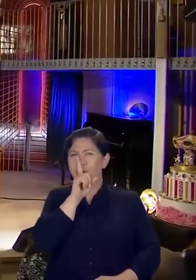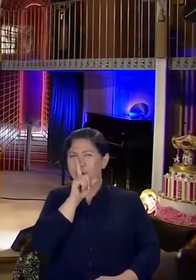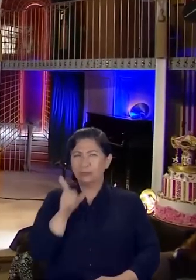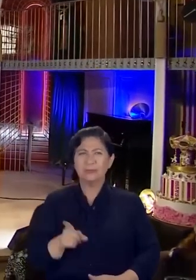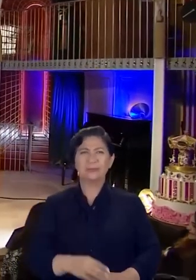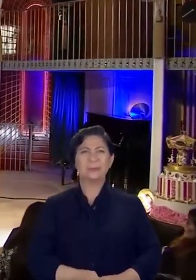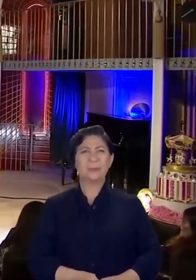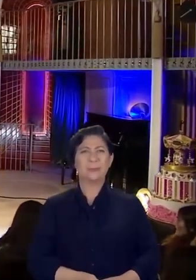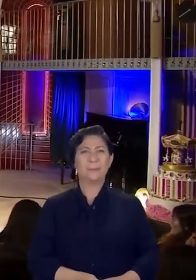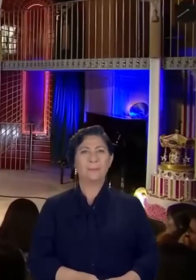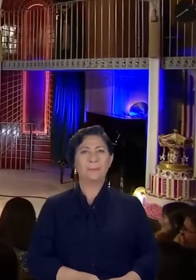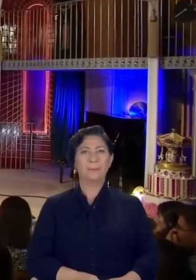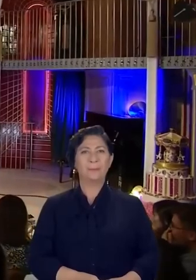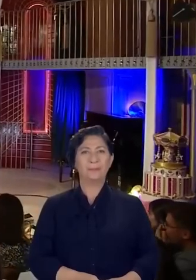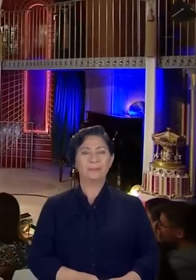Susun!